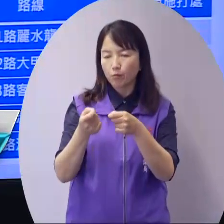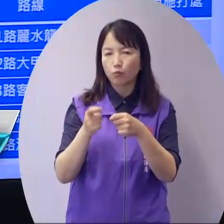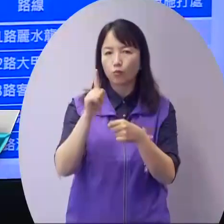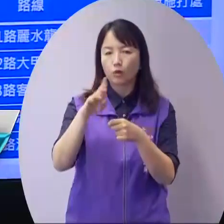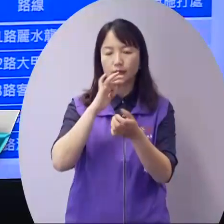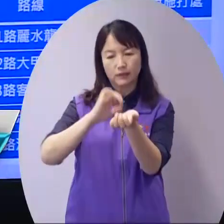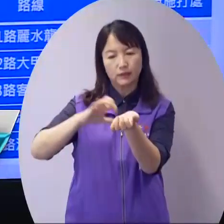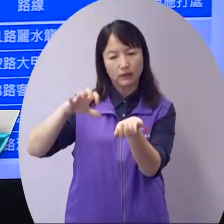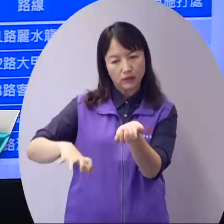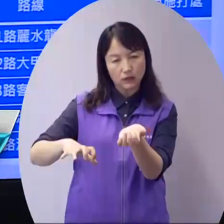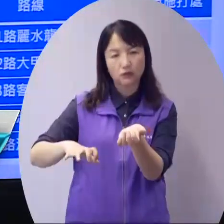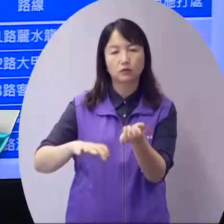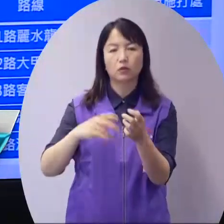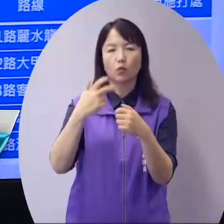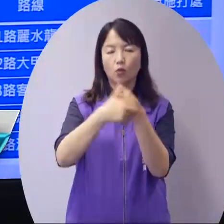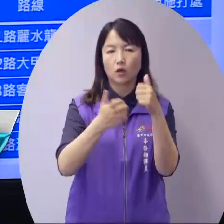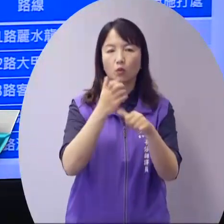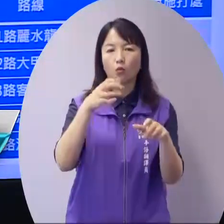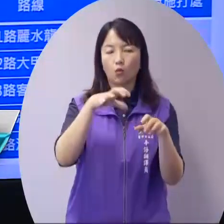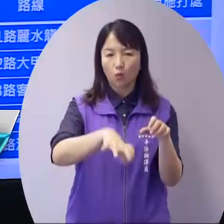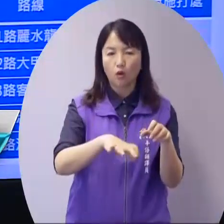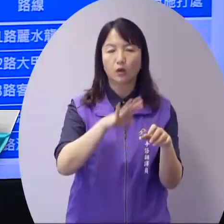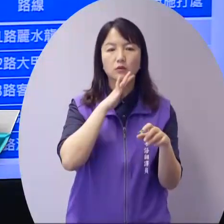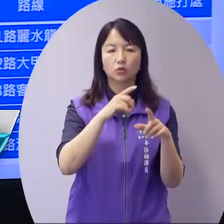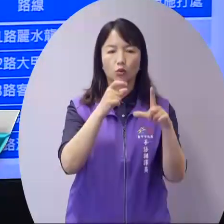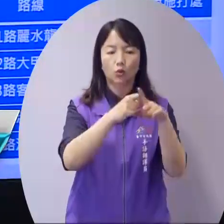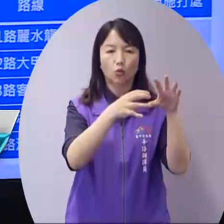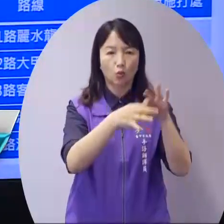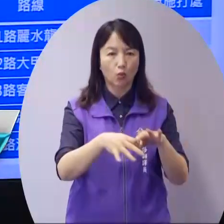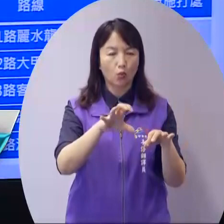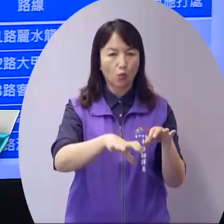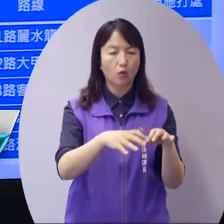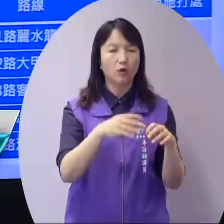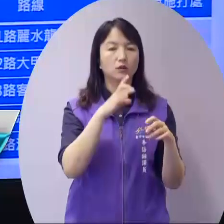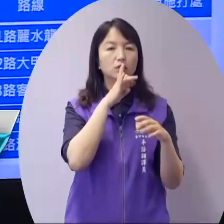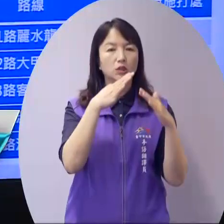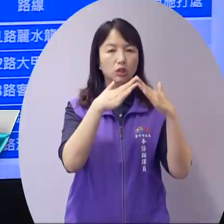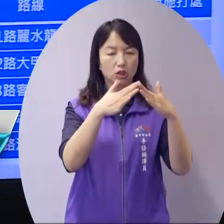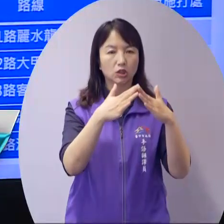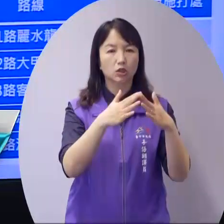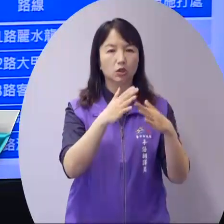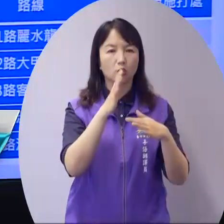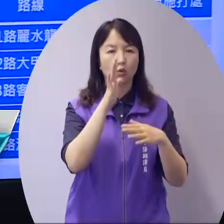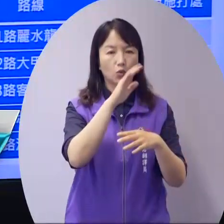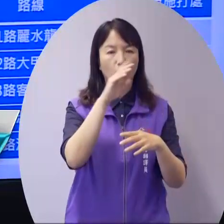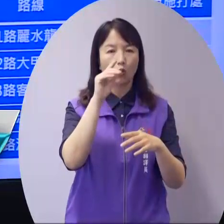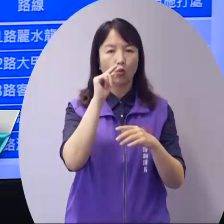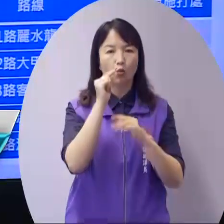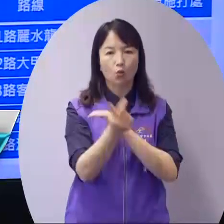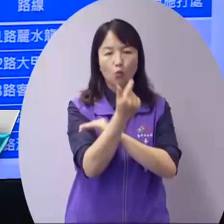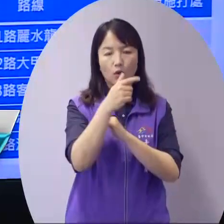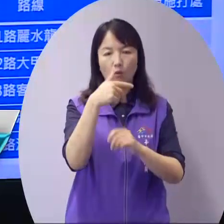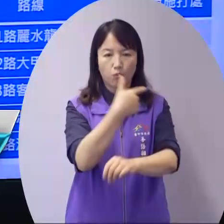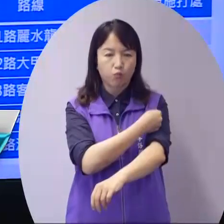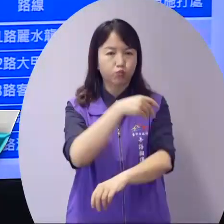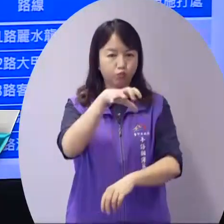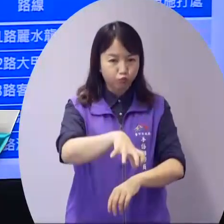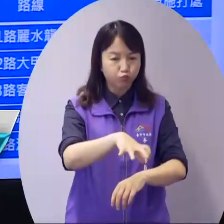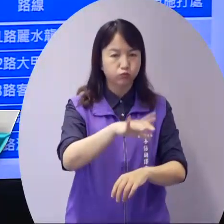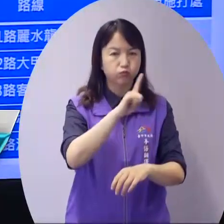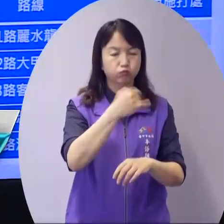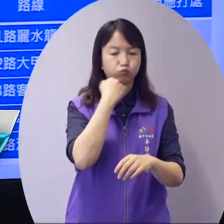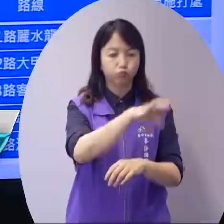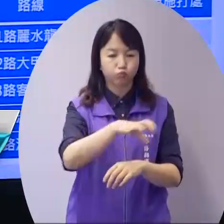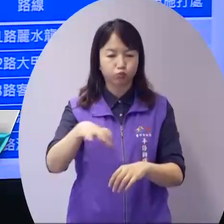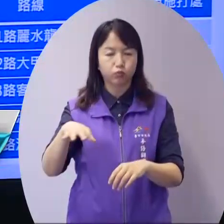区医院、医疗院所、卫生所、诊所，以及可能市政府有实施的快打站。所以假设在这些地